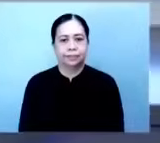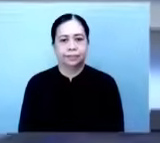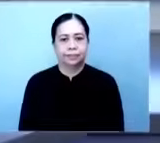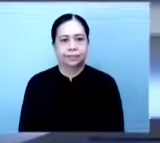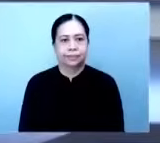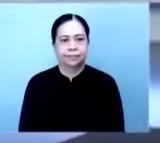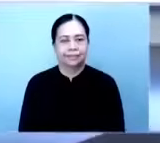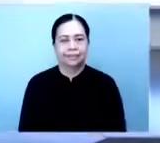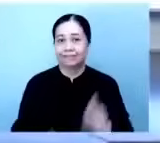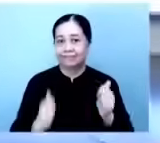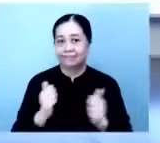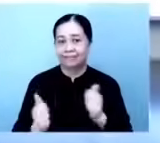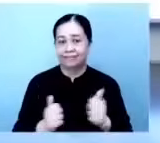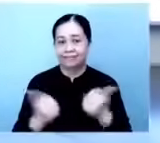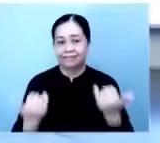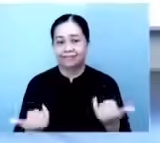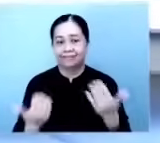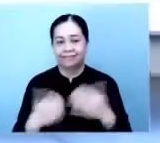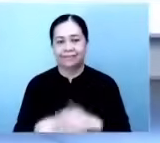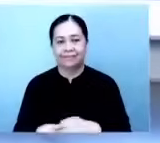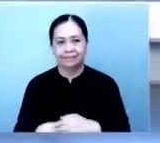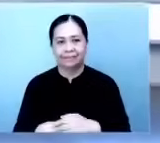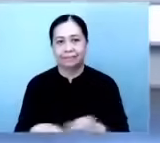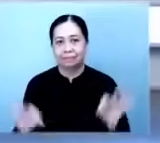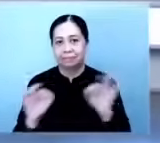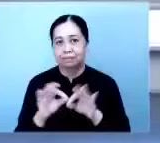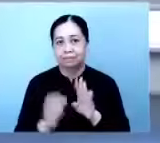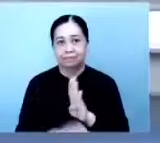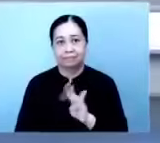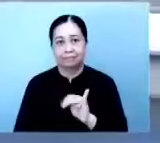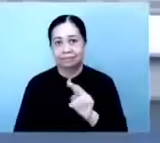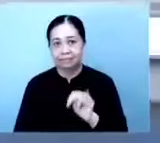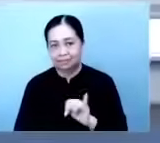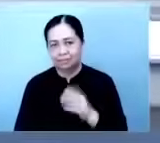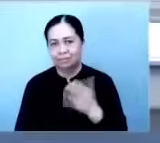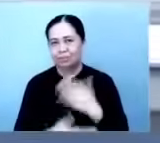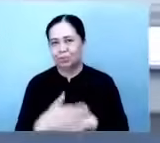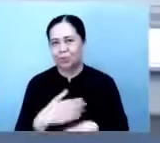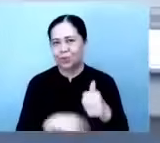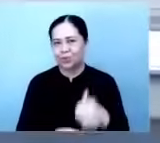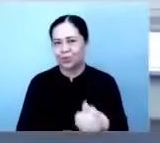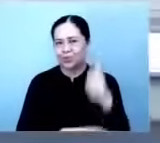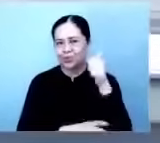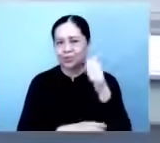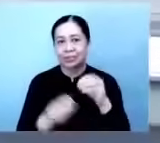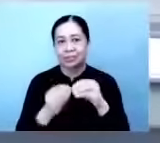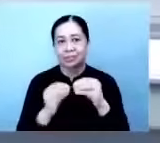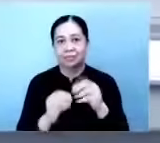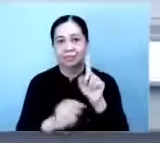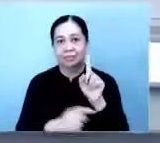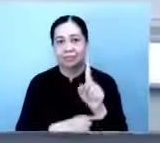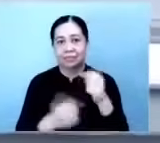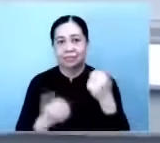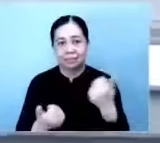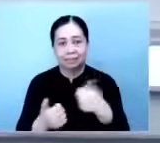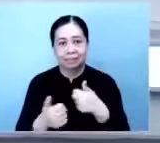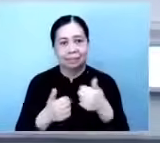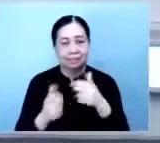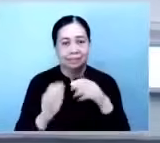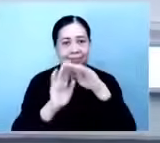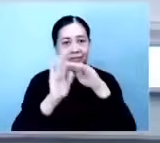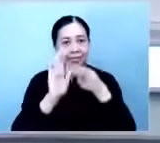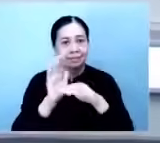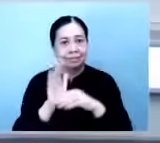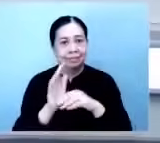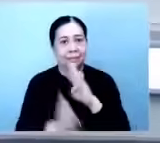Showbiz tonight na tayo. Basta Bini, Born to Win. Number one na sila sa karera ng mga kanta sa